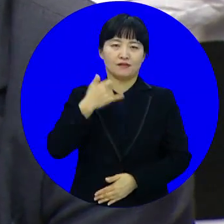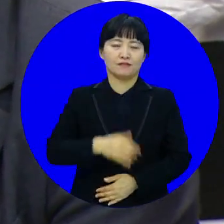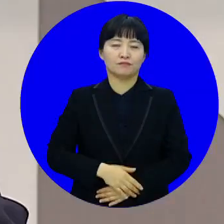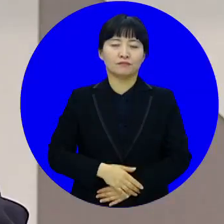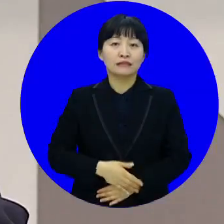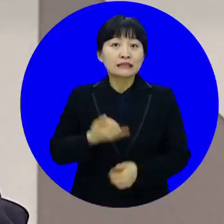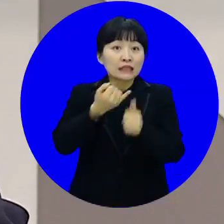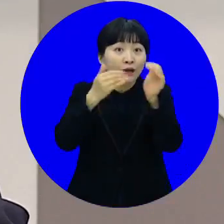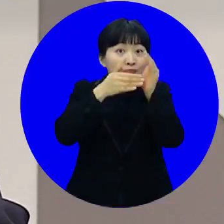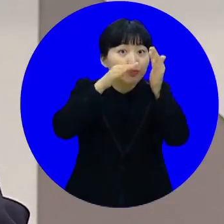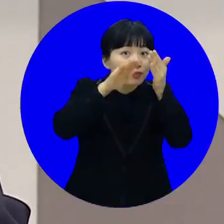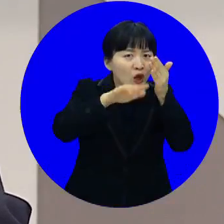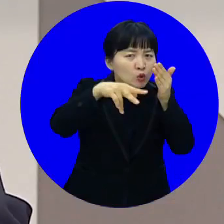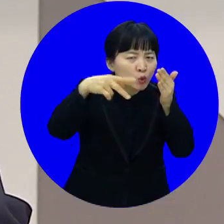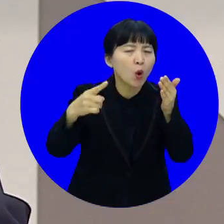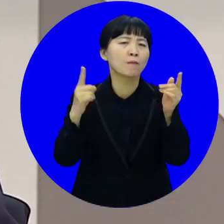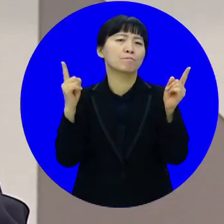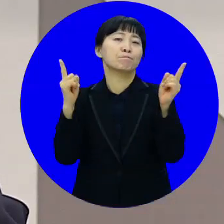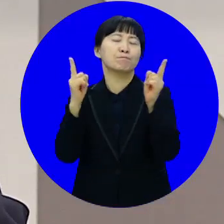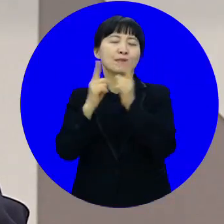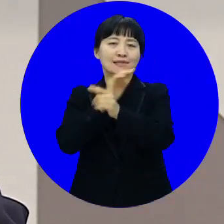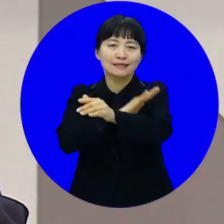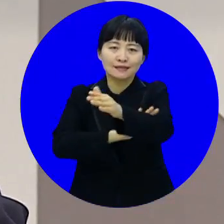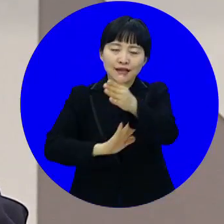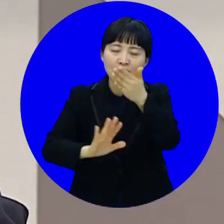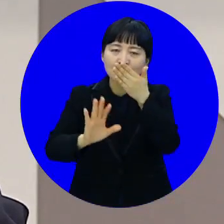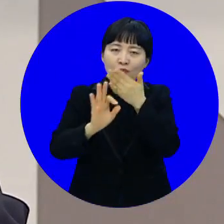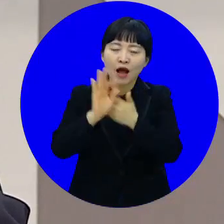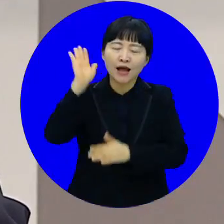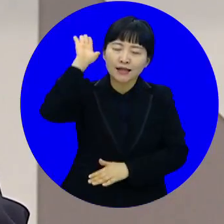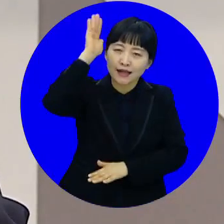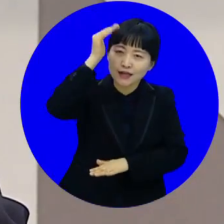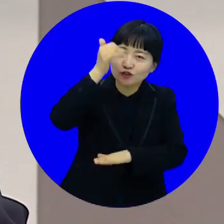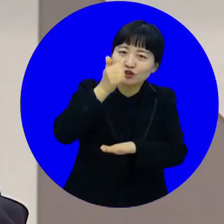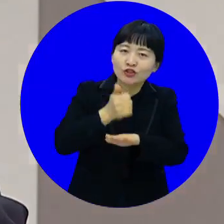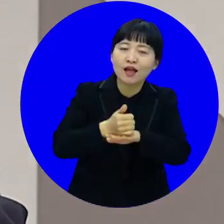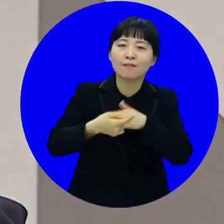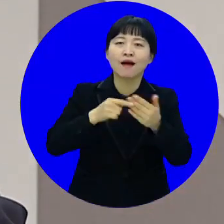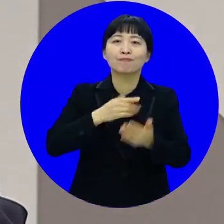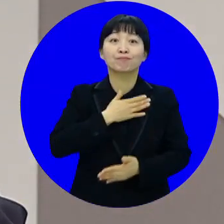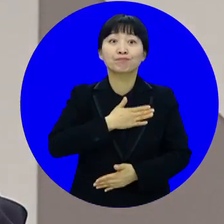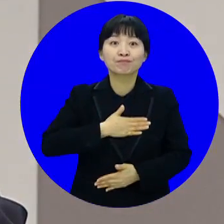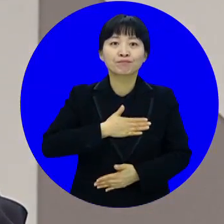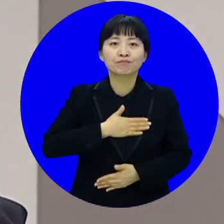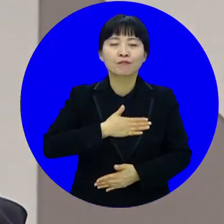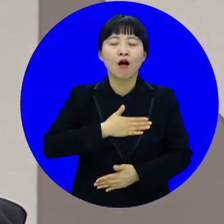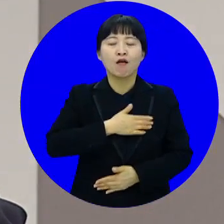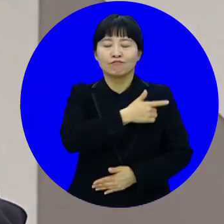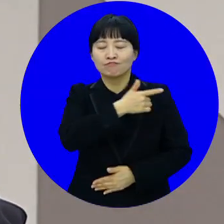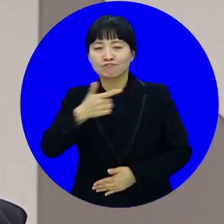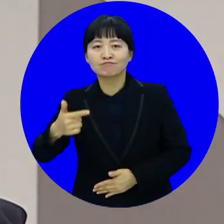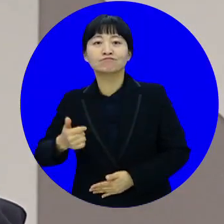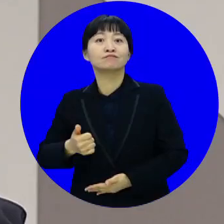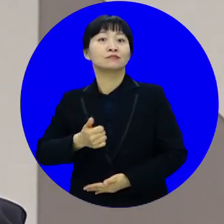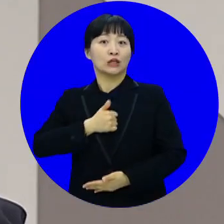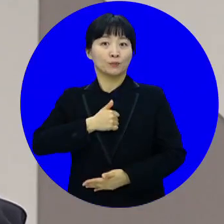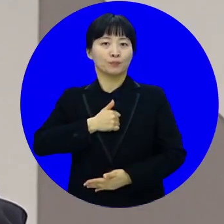설사 이혼을 했다선 치더라도 면접 교섭을 잘하게 되면 향후에도 정서적인 안정감,